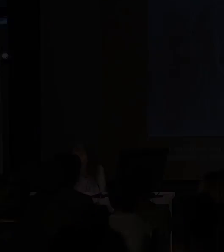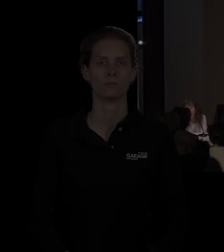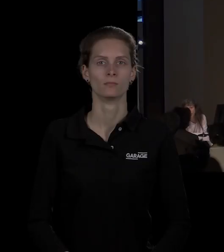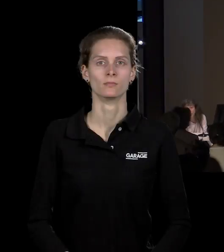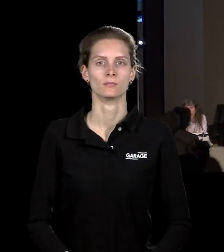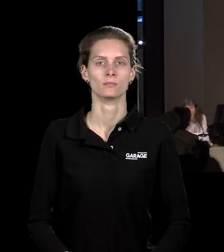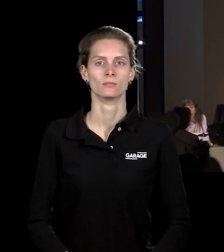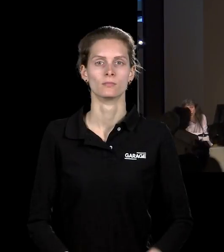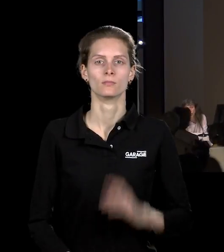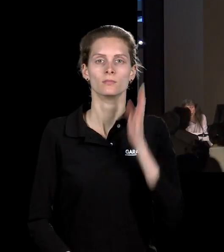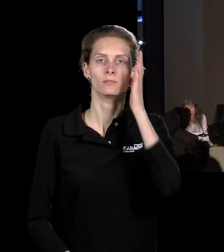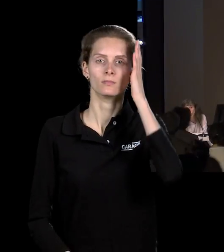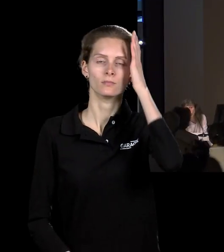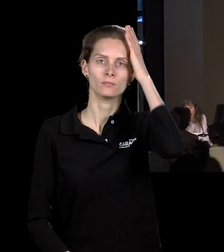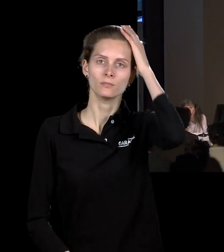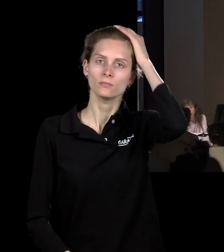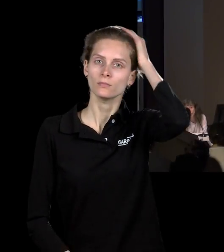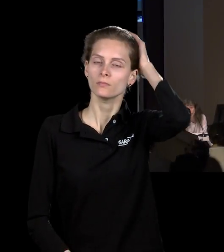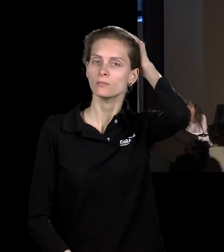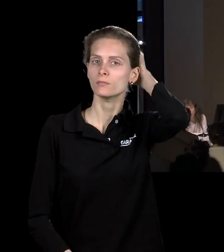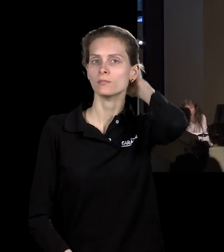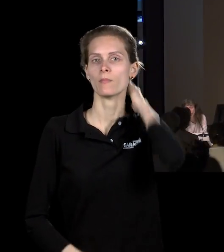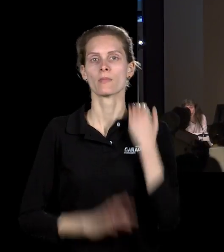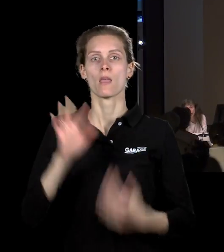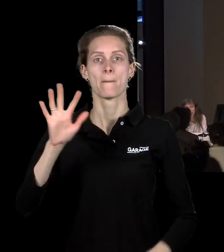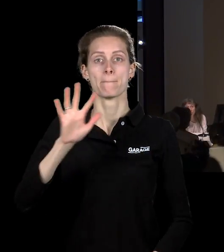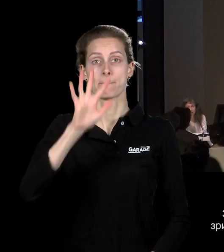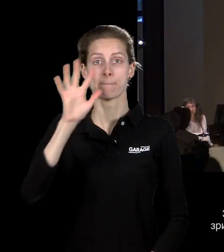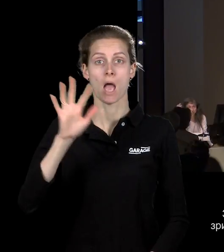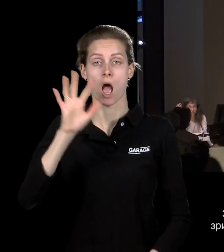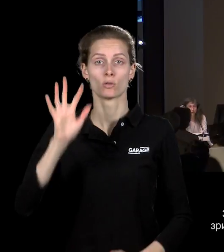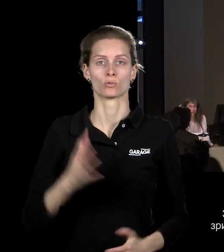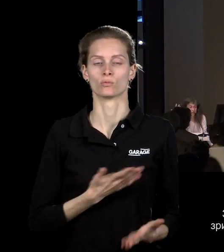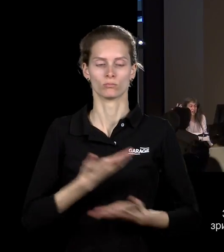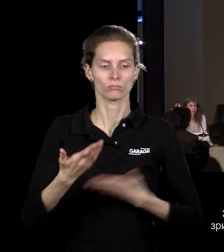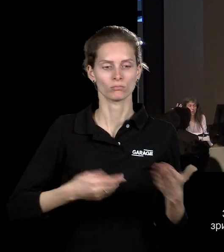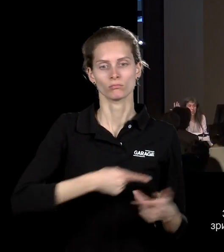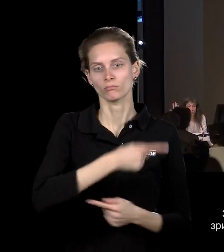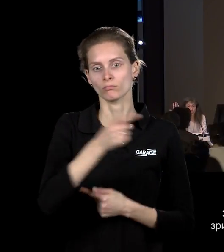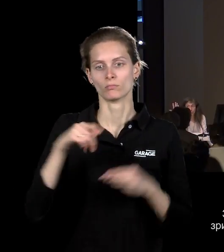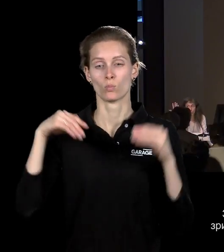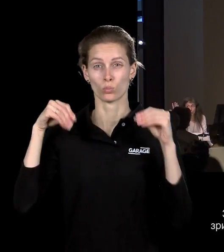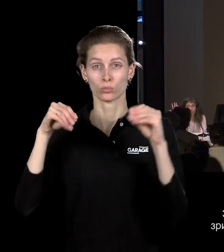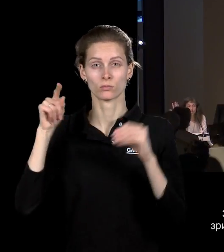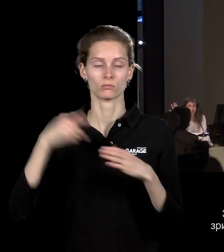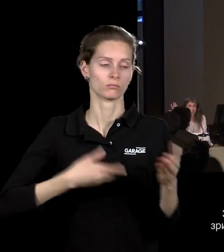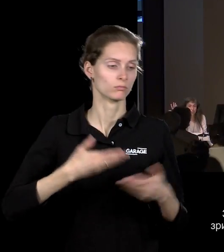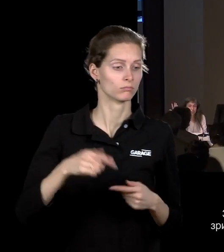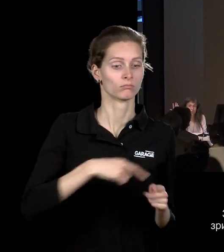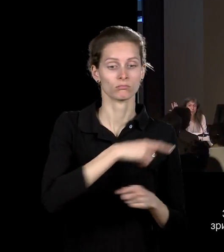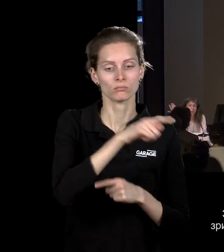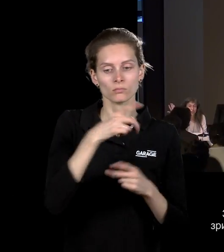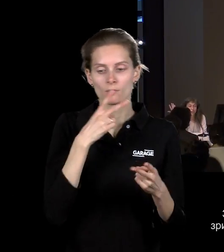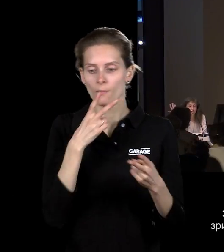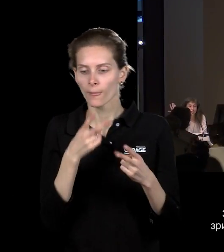«Север». 5 часов ходить в пустыне. Приблизительно. То есть это как бы это идея скульптуры, которая существует во времени,